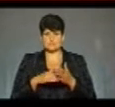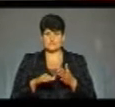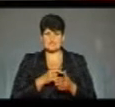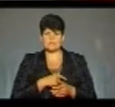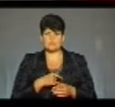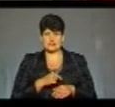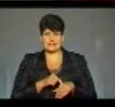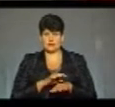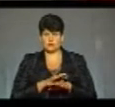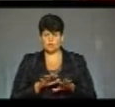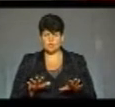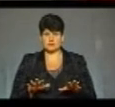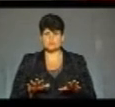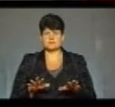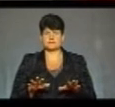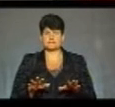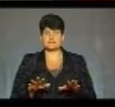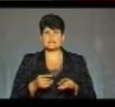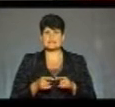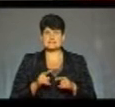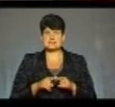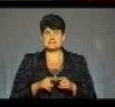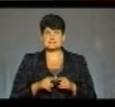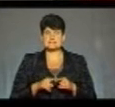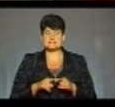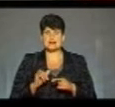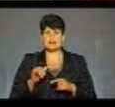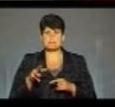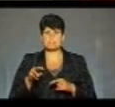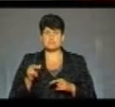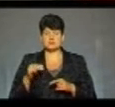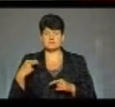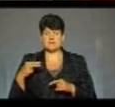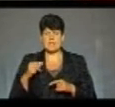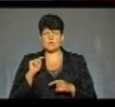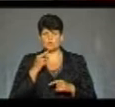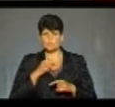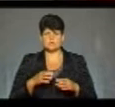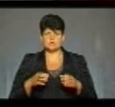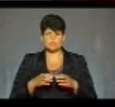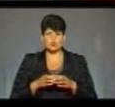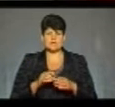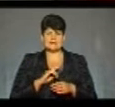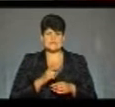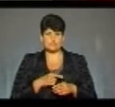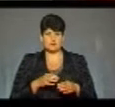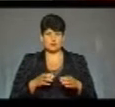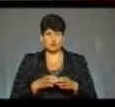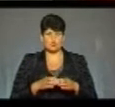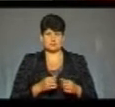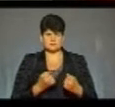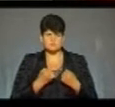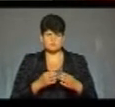депутатської недоторканності, це імпічмент президенту, це економічний блок, силовий блок, блок